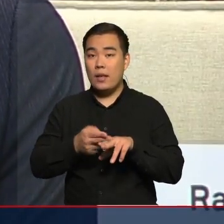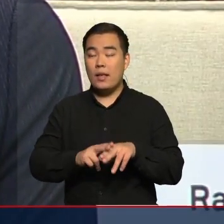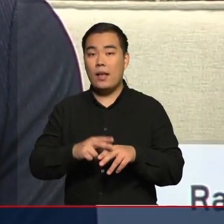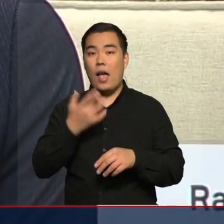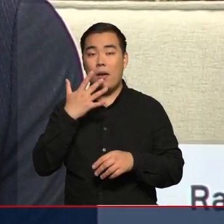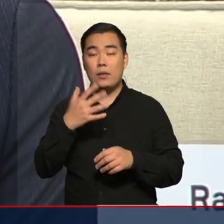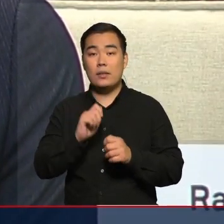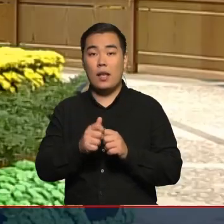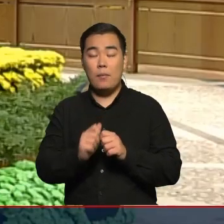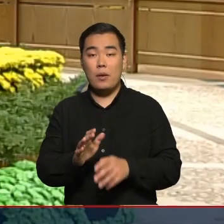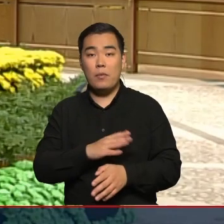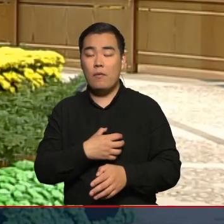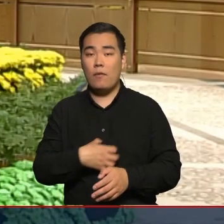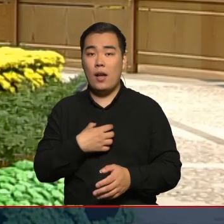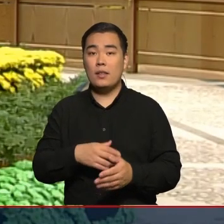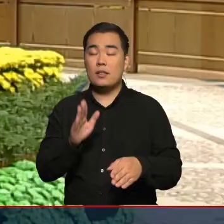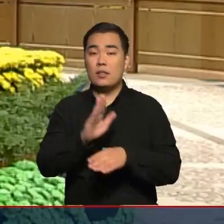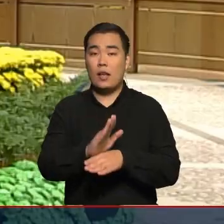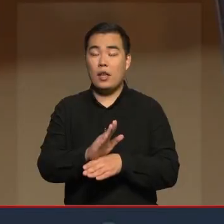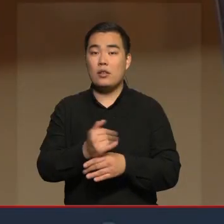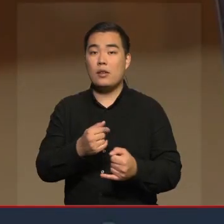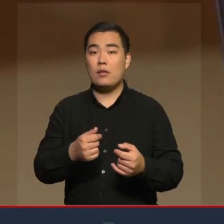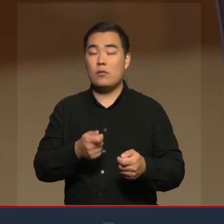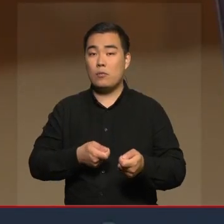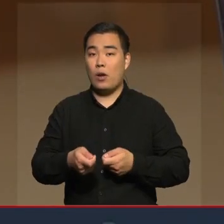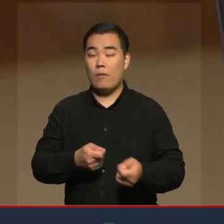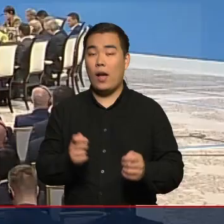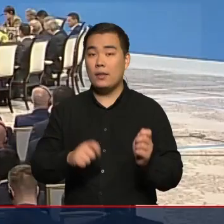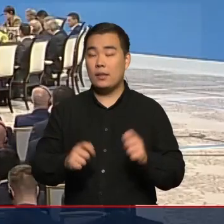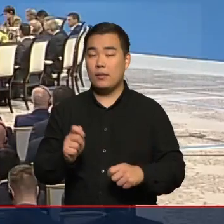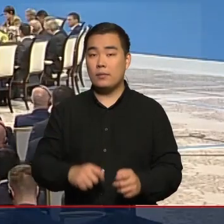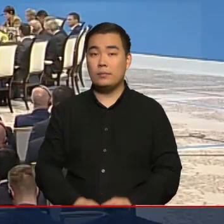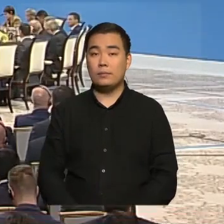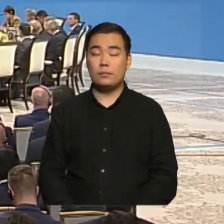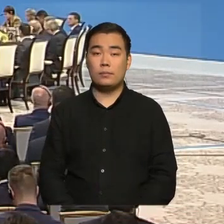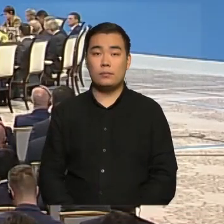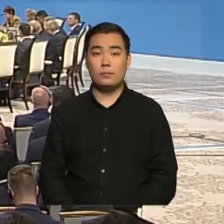инвесторов стало одной из ключевых задач ведомства кунса курмет раимбек гужа ев Жибек жола